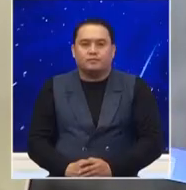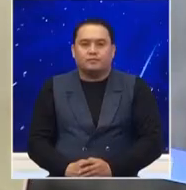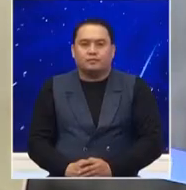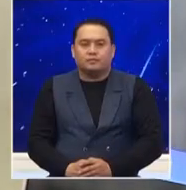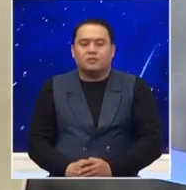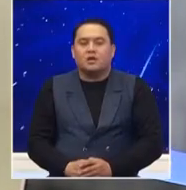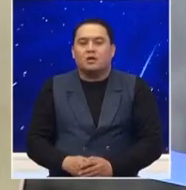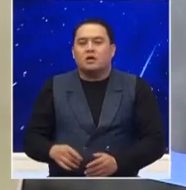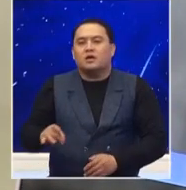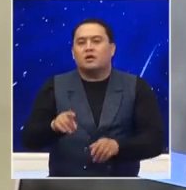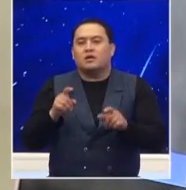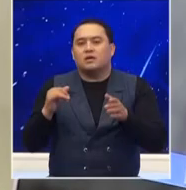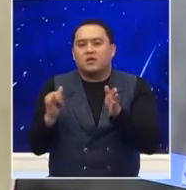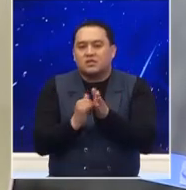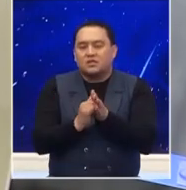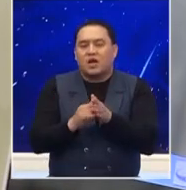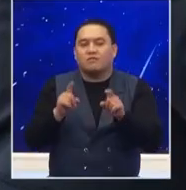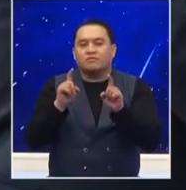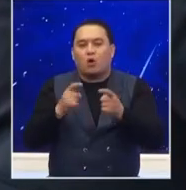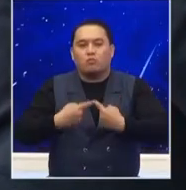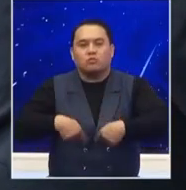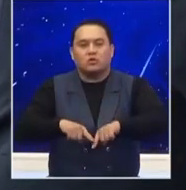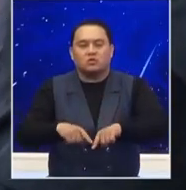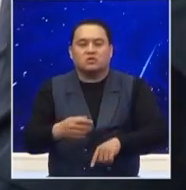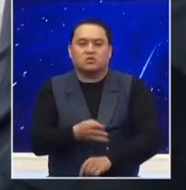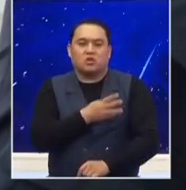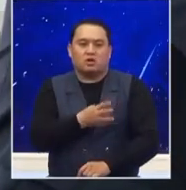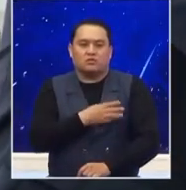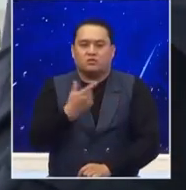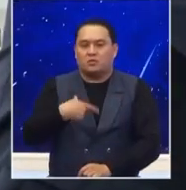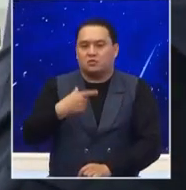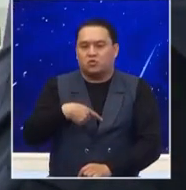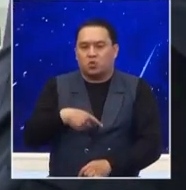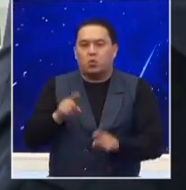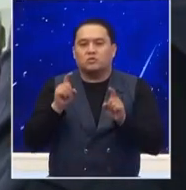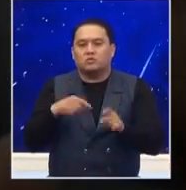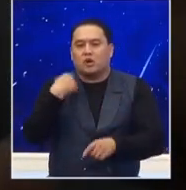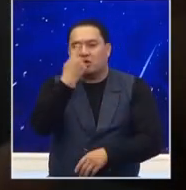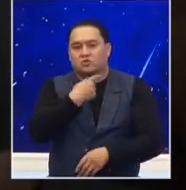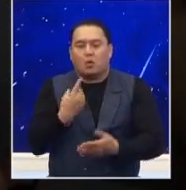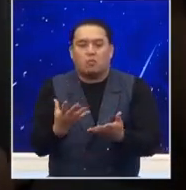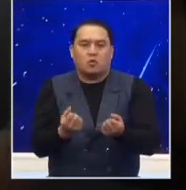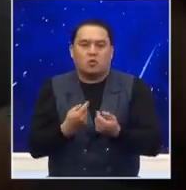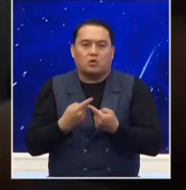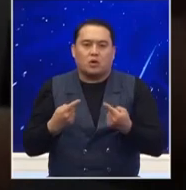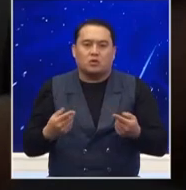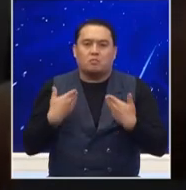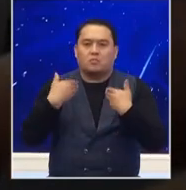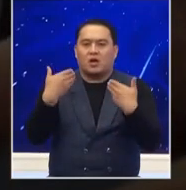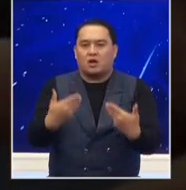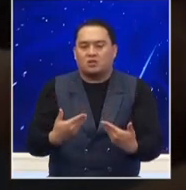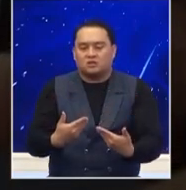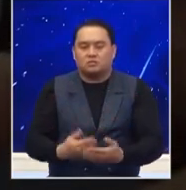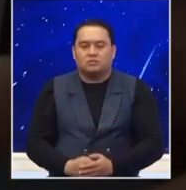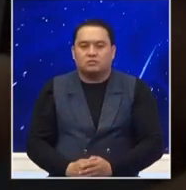населения. К слову, регистрация в мобильной базе данных является добровольной. К тому же зарегистрированные клиенты будут получать и различные поздравления от